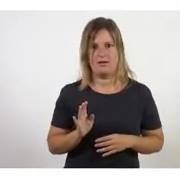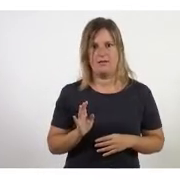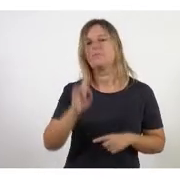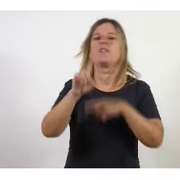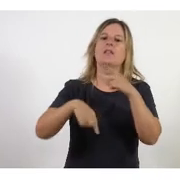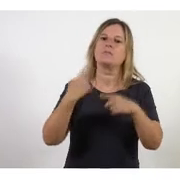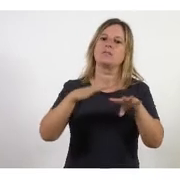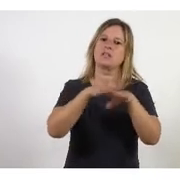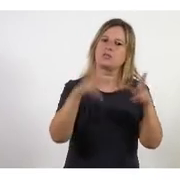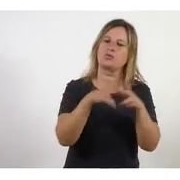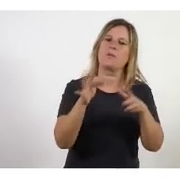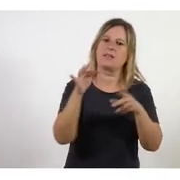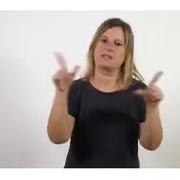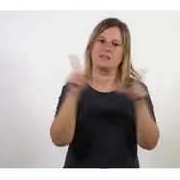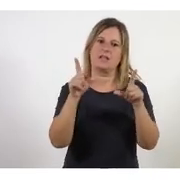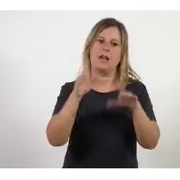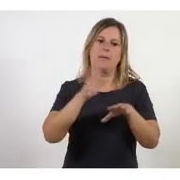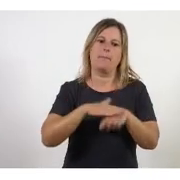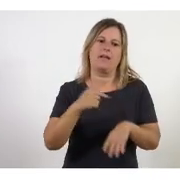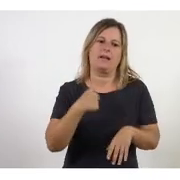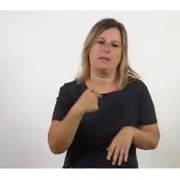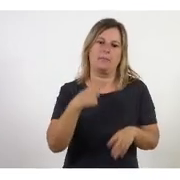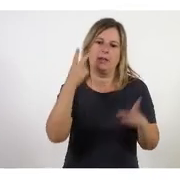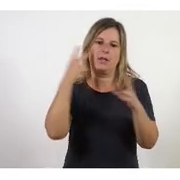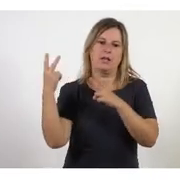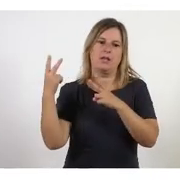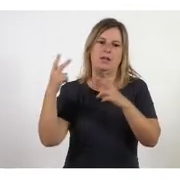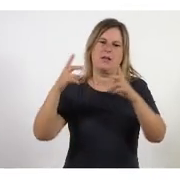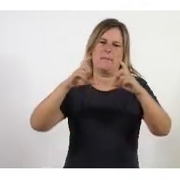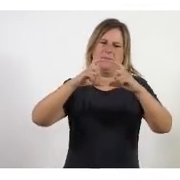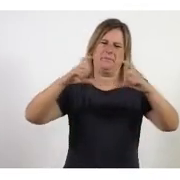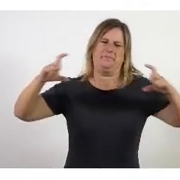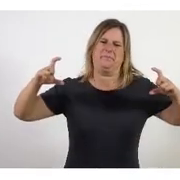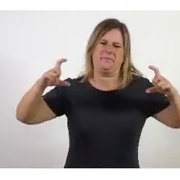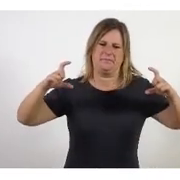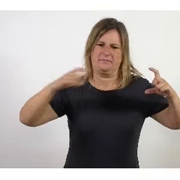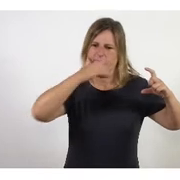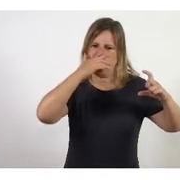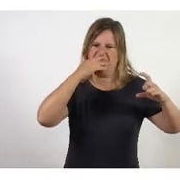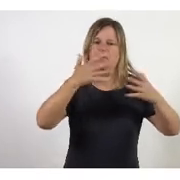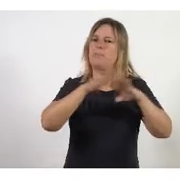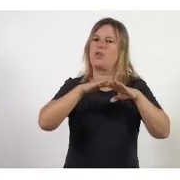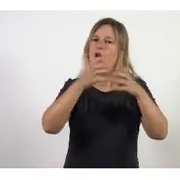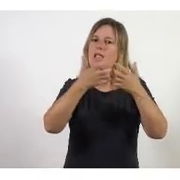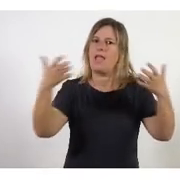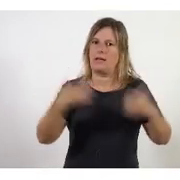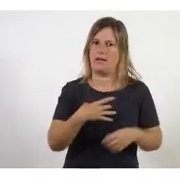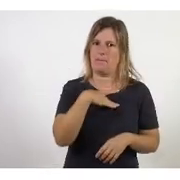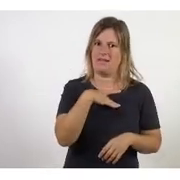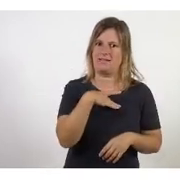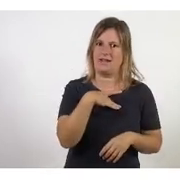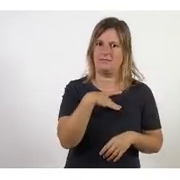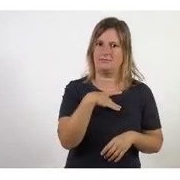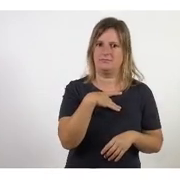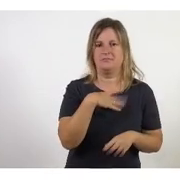xarxes socials. Pel meu gust, aquest vídeo és massa llarg. Us deia, és per tele, perquè és massa llarg. Les vostres creacions, i ara anem